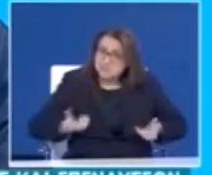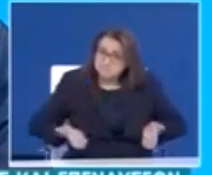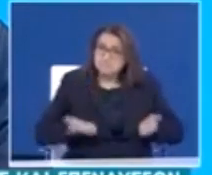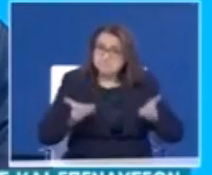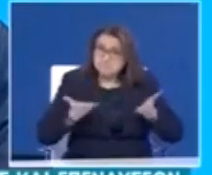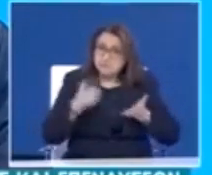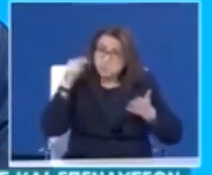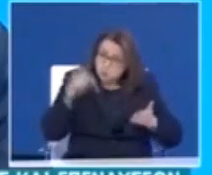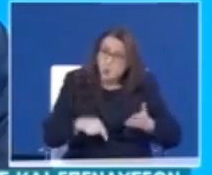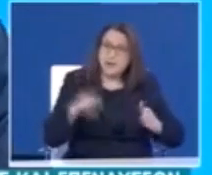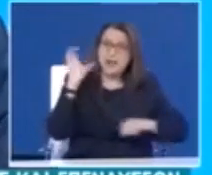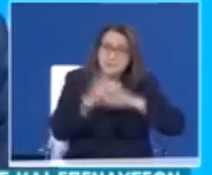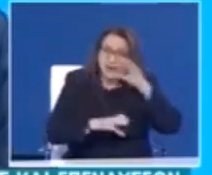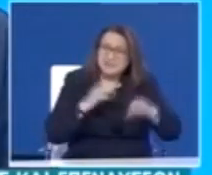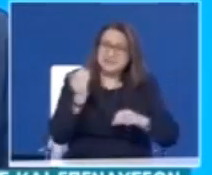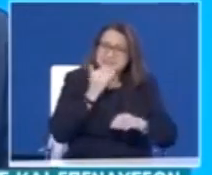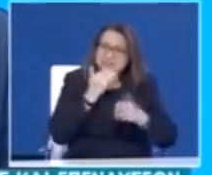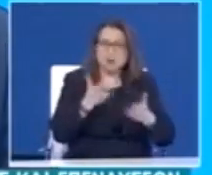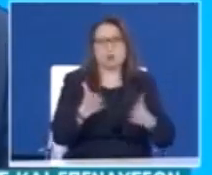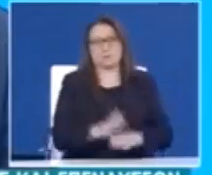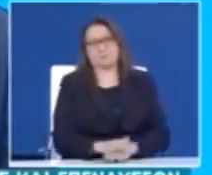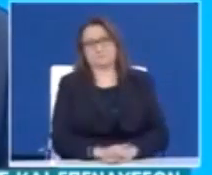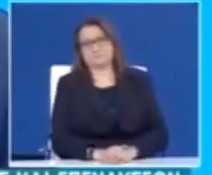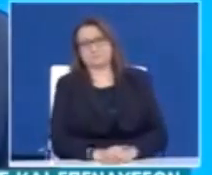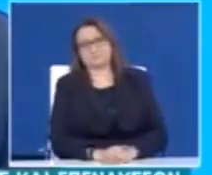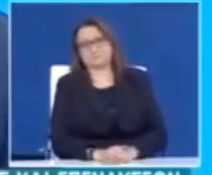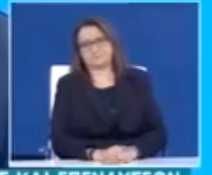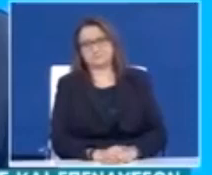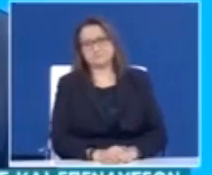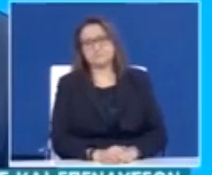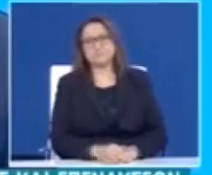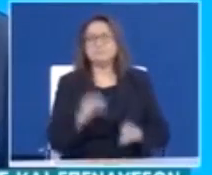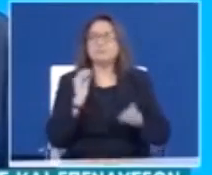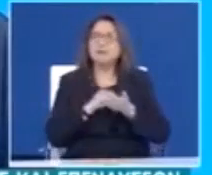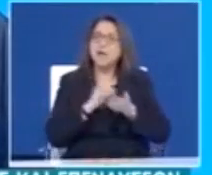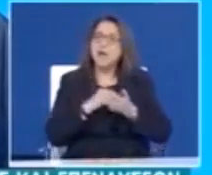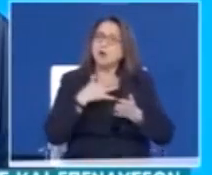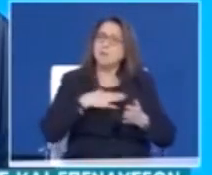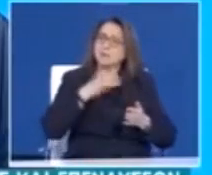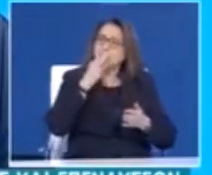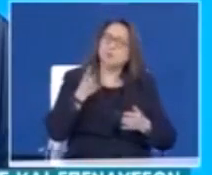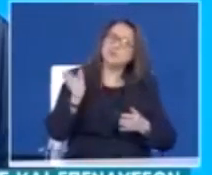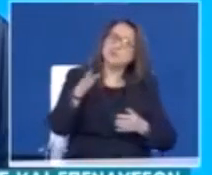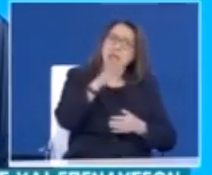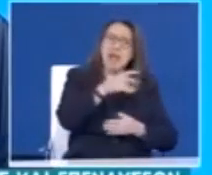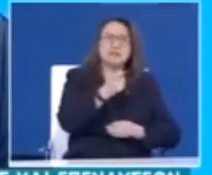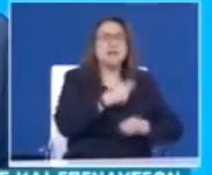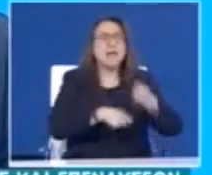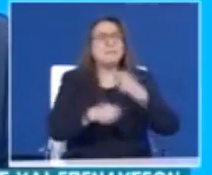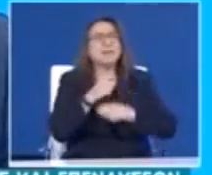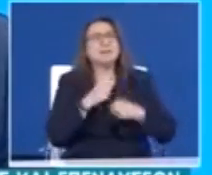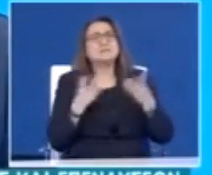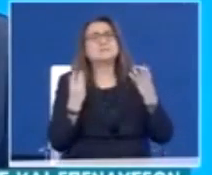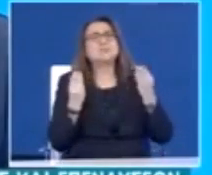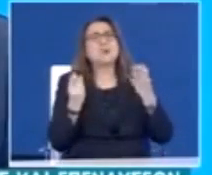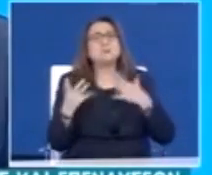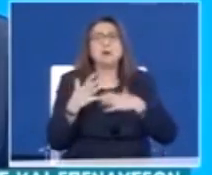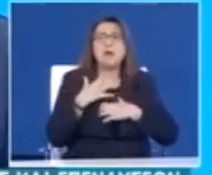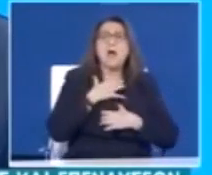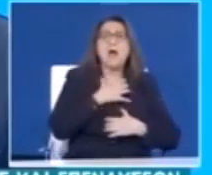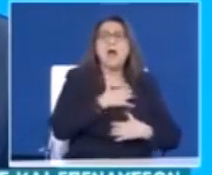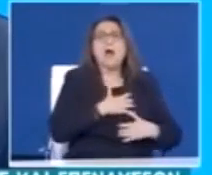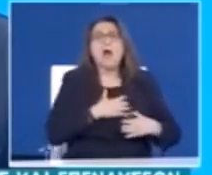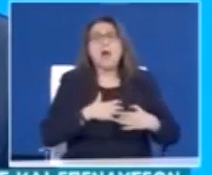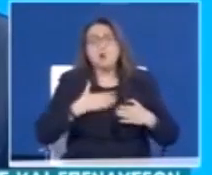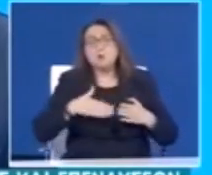κάνουν ταχύτερα παρά ποτέ. Θέλω επίσης να πω σε πολλές άλλες επιχειρήσεις που αγωνιούν για το ότι δεν θα έχουν